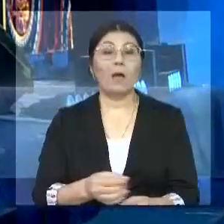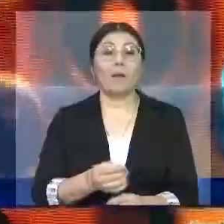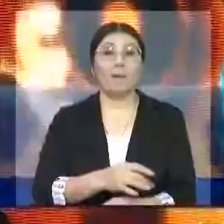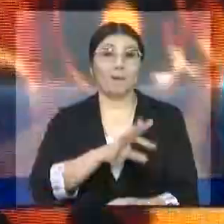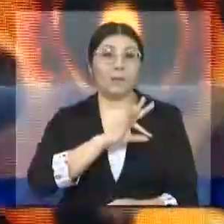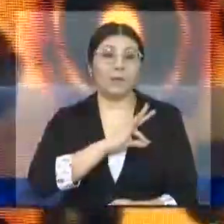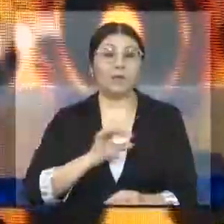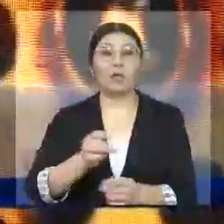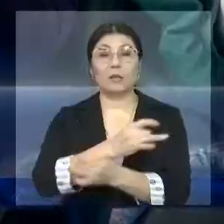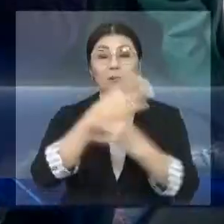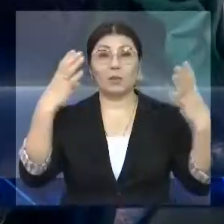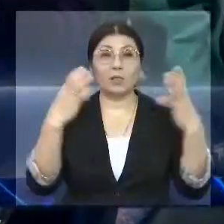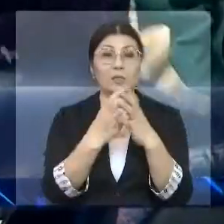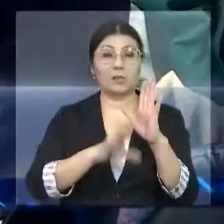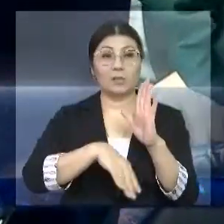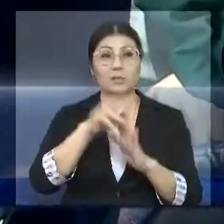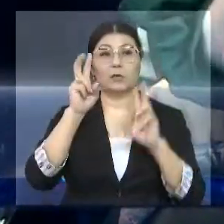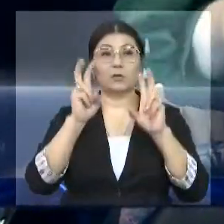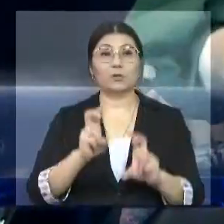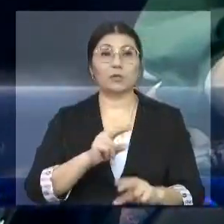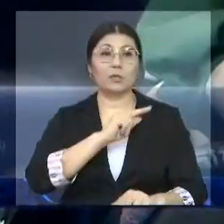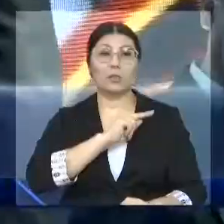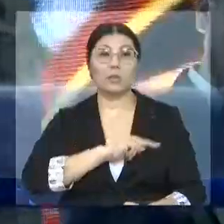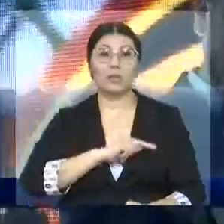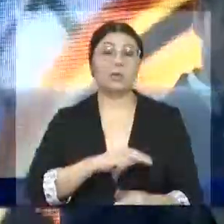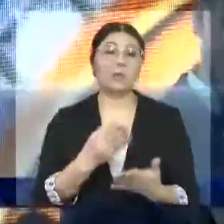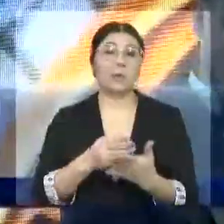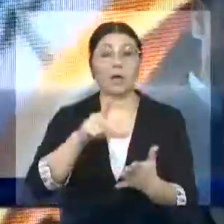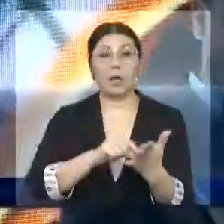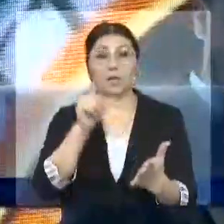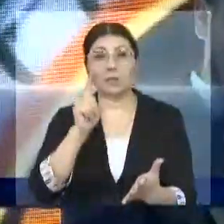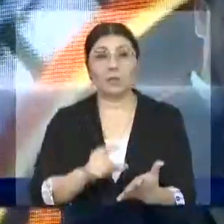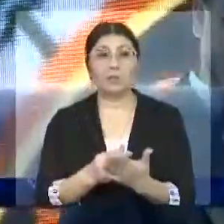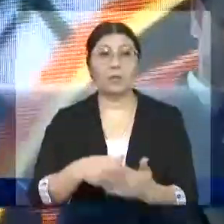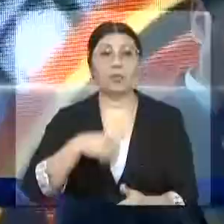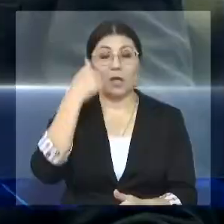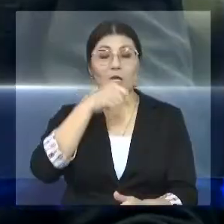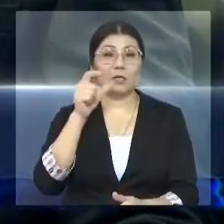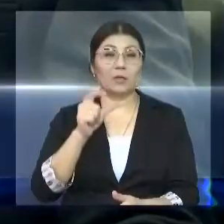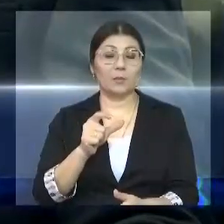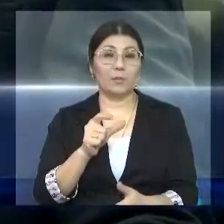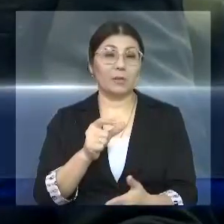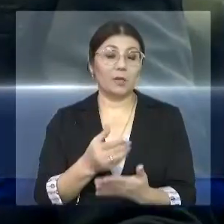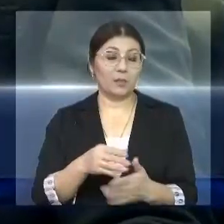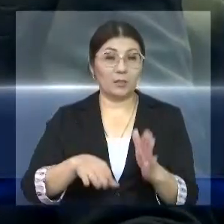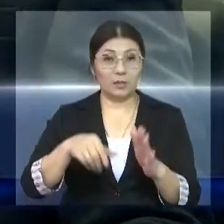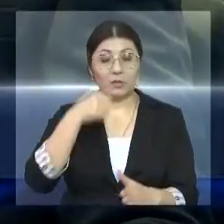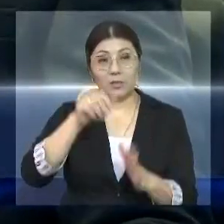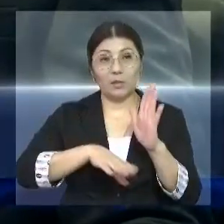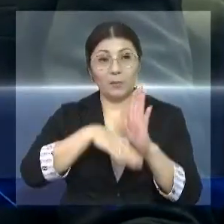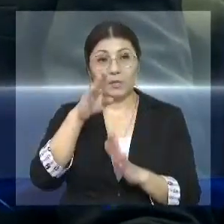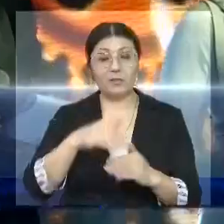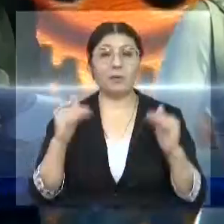Аласын Үздігі и Имбек Ардагера. А вот звание Жыл Үздігі было присвоено Октябрьскому медицинскому центру, футбольному клубу